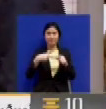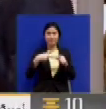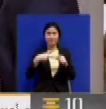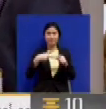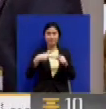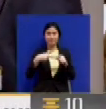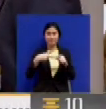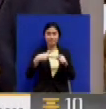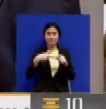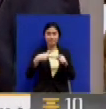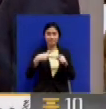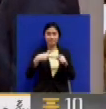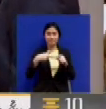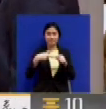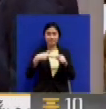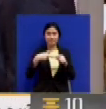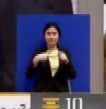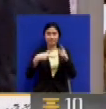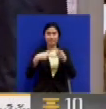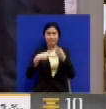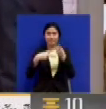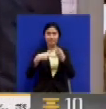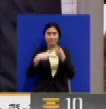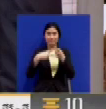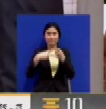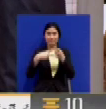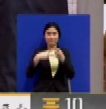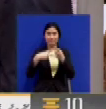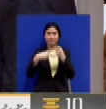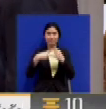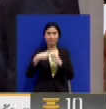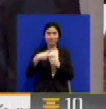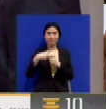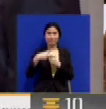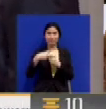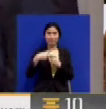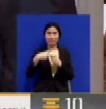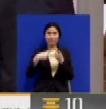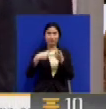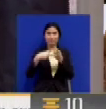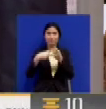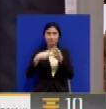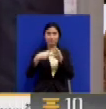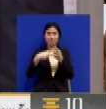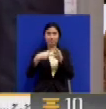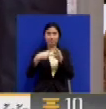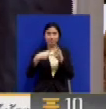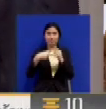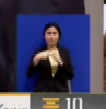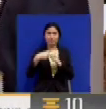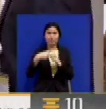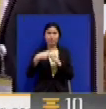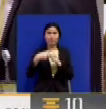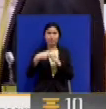อีกครั้งถ้ายังไม่คลายมาเลยนะอาจจะเป็นสูตรที่3 นี่3ใช่สิแล้วคืออันนี้แอบถามพี่โสนะเพราะว่าสมมติเราพูด